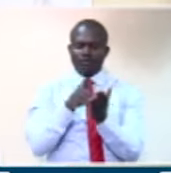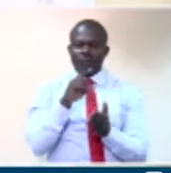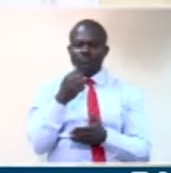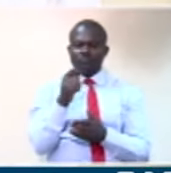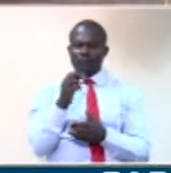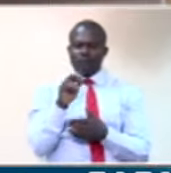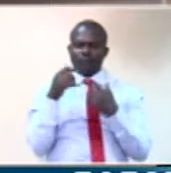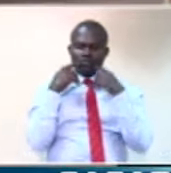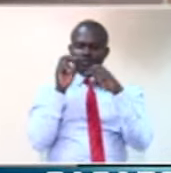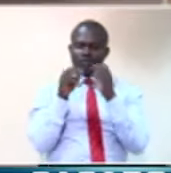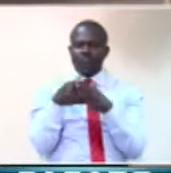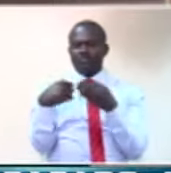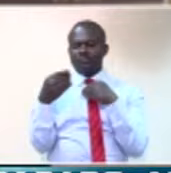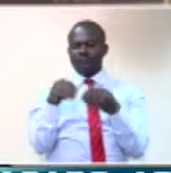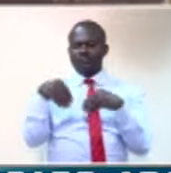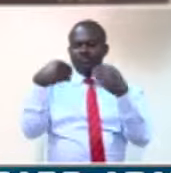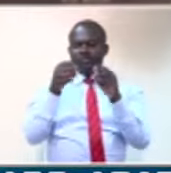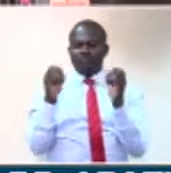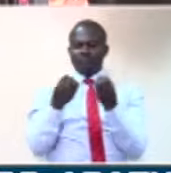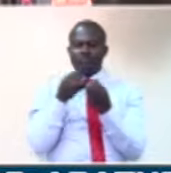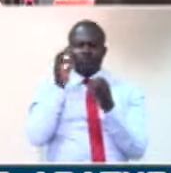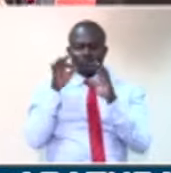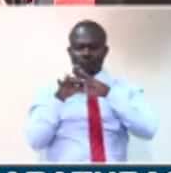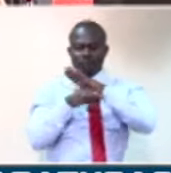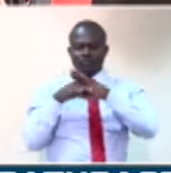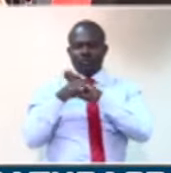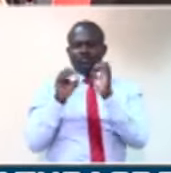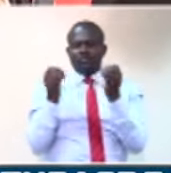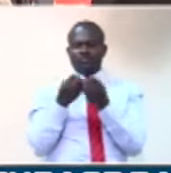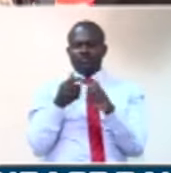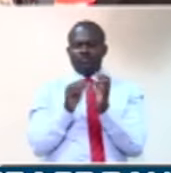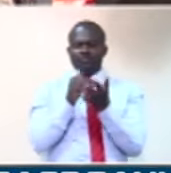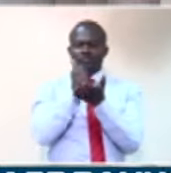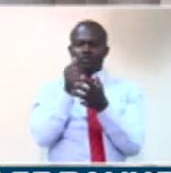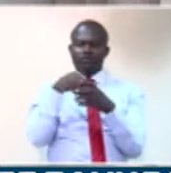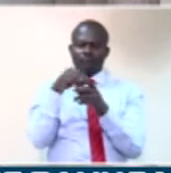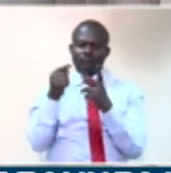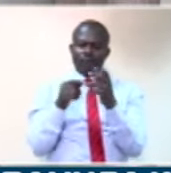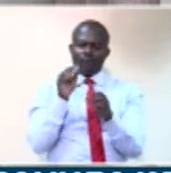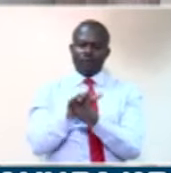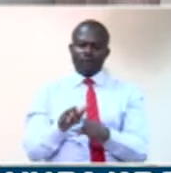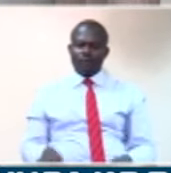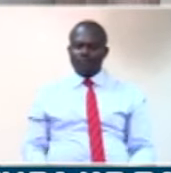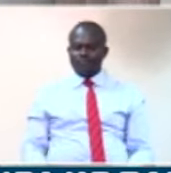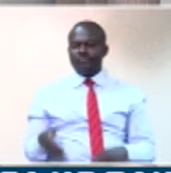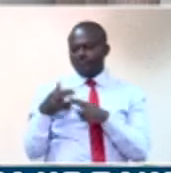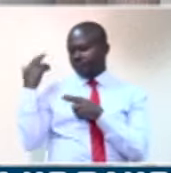Swipe avuga ko usibye ibikoresho bahawe n'umuryango Imbuto Foundation ngo uyu muryango ubafasha muri byinshi. Baherutse no